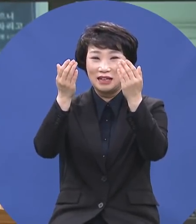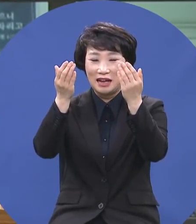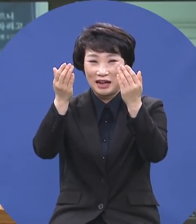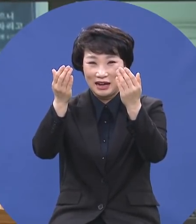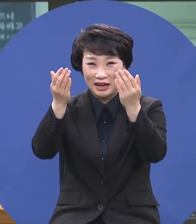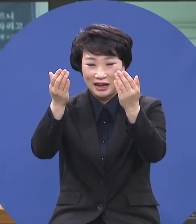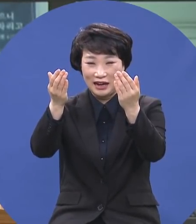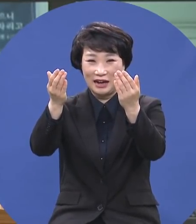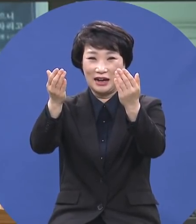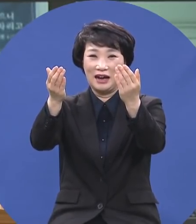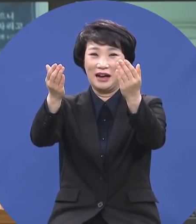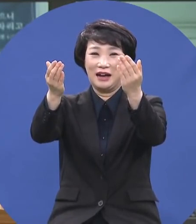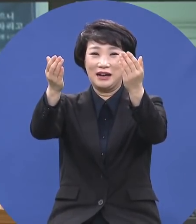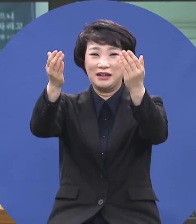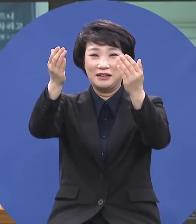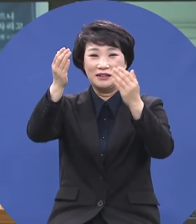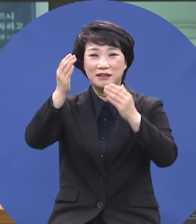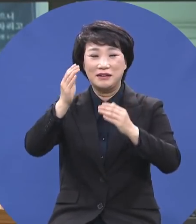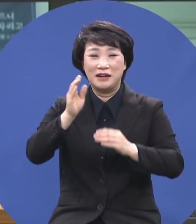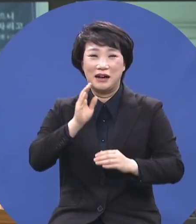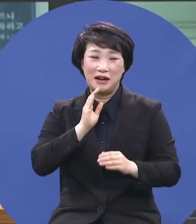감사합니다.